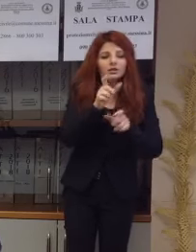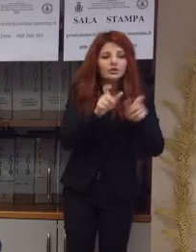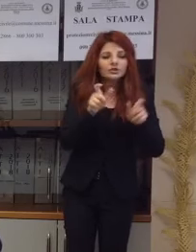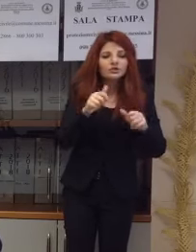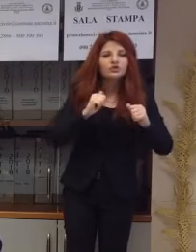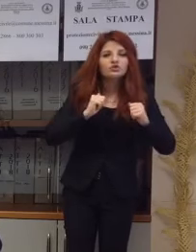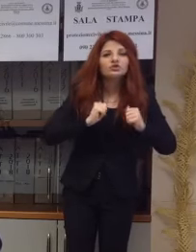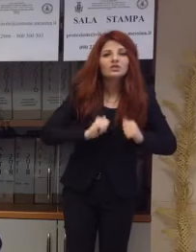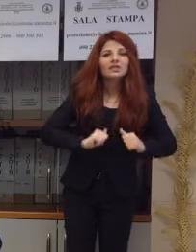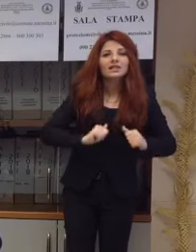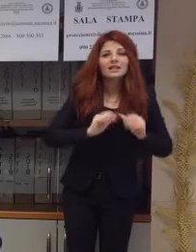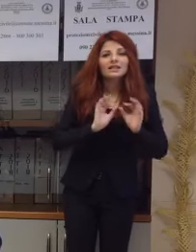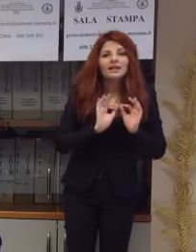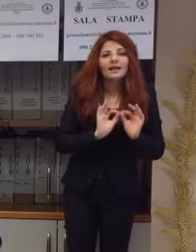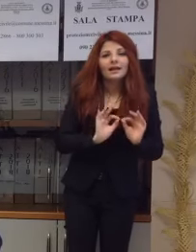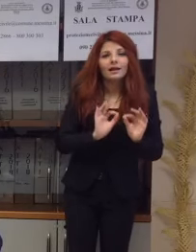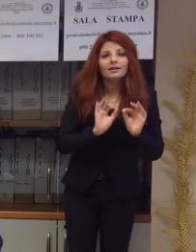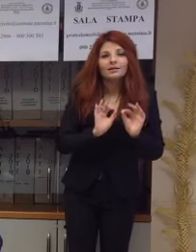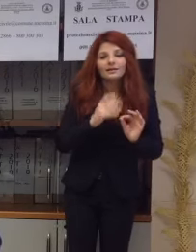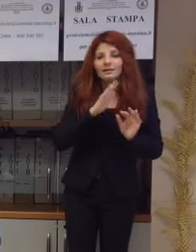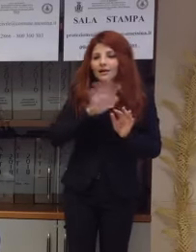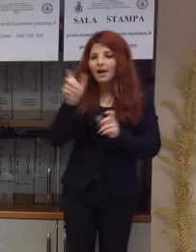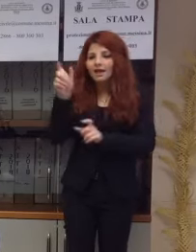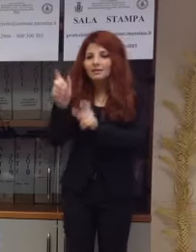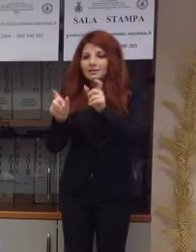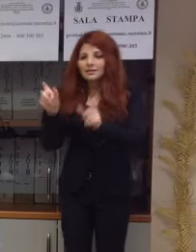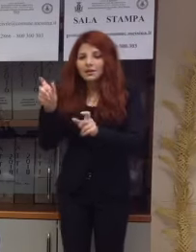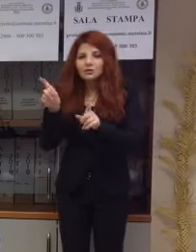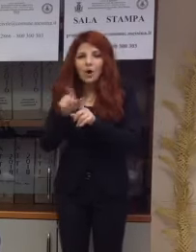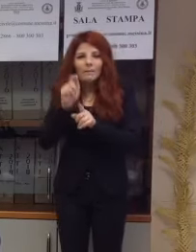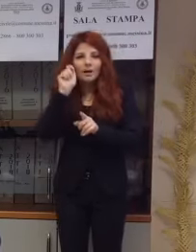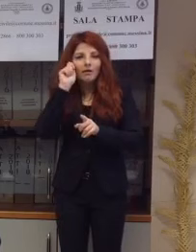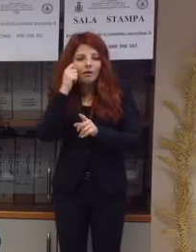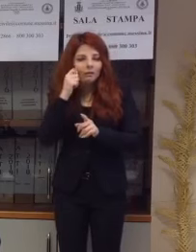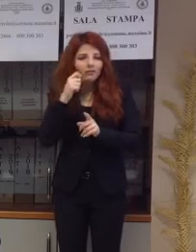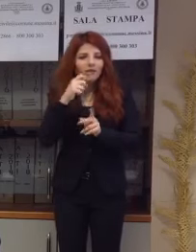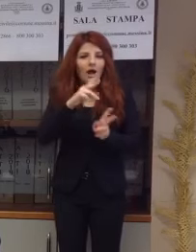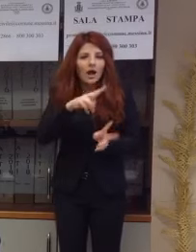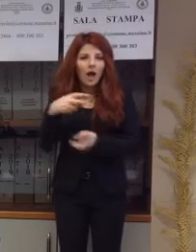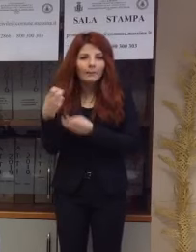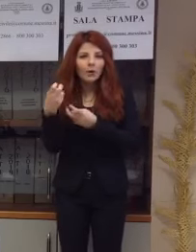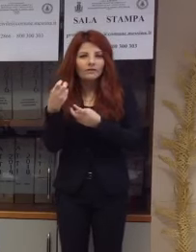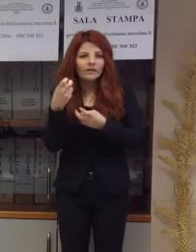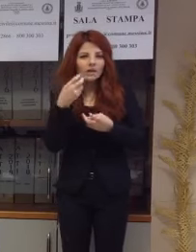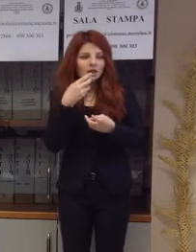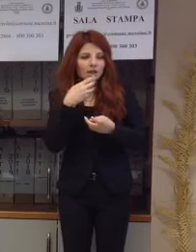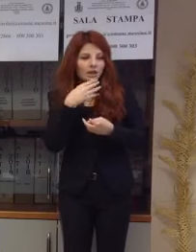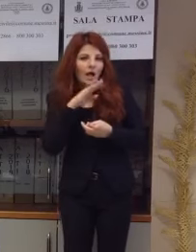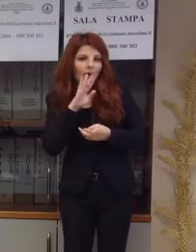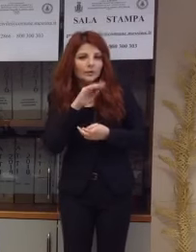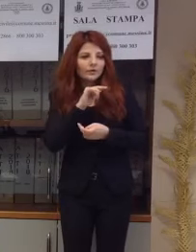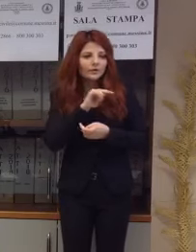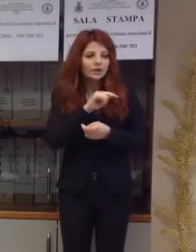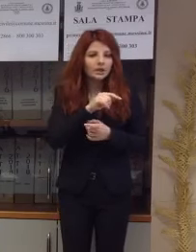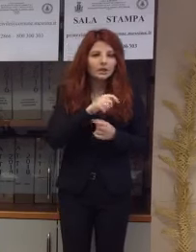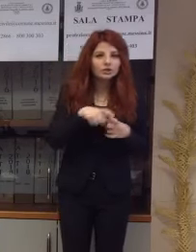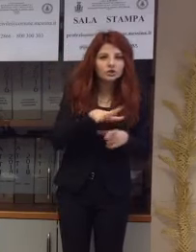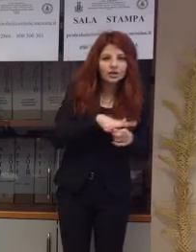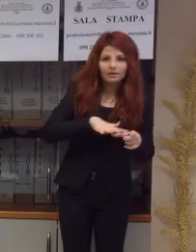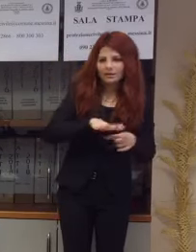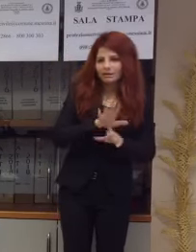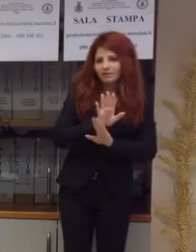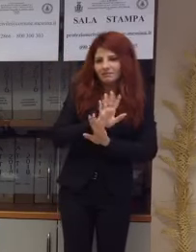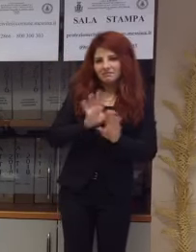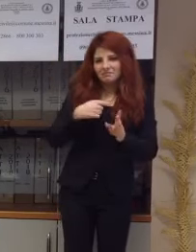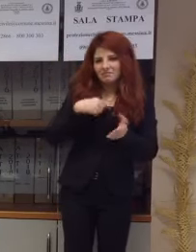chi pensa di continuare a lucrare su quelli che sono gli elementi essenziali della città, con me vi assicuro che